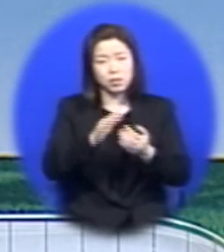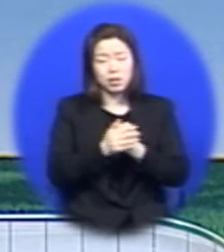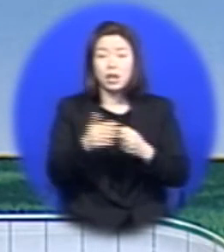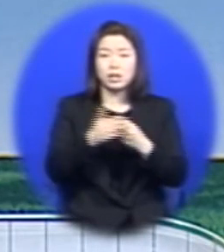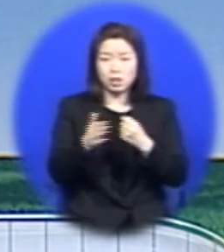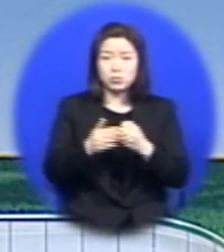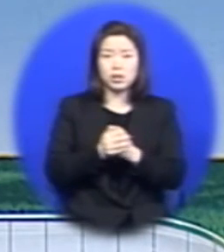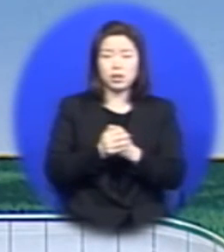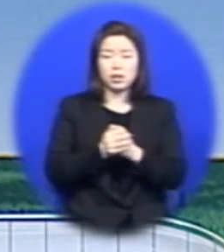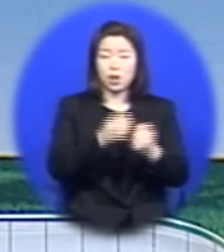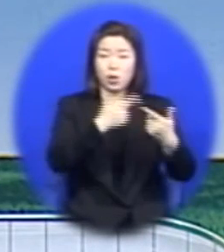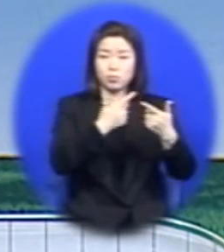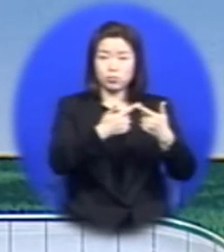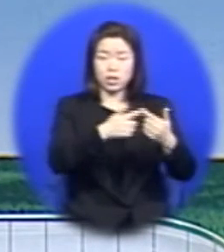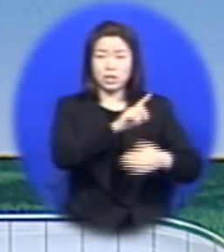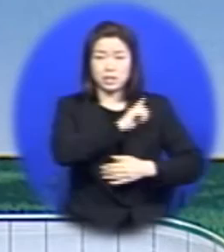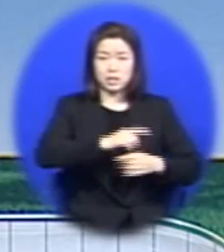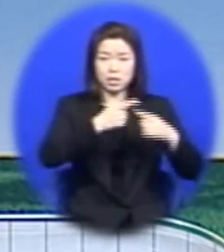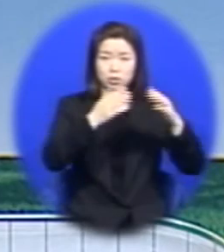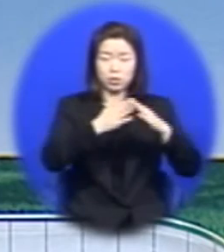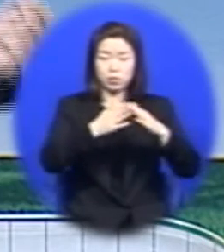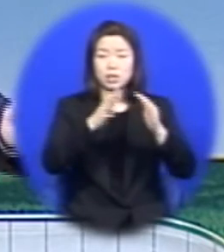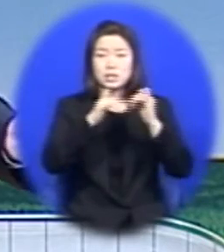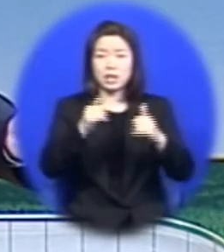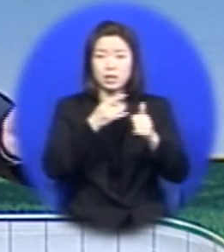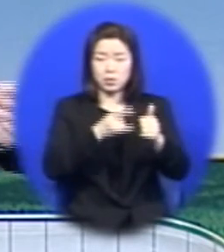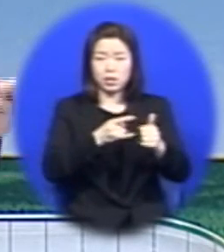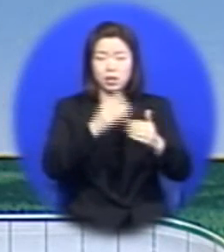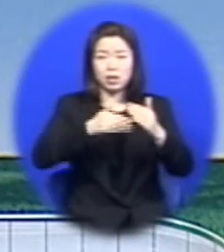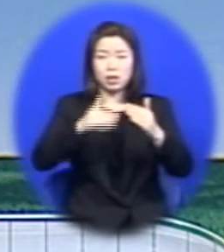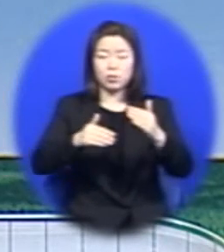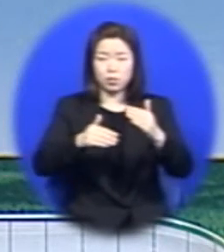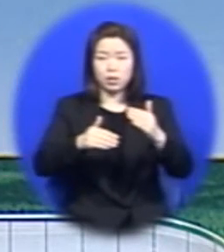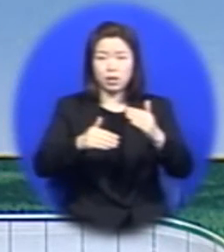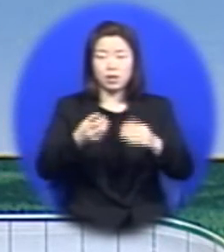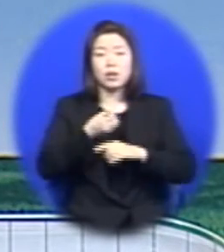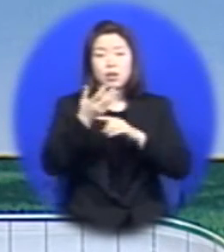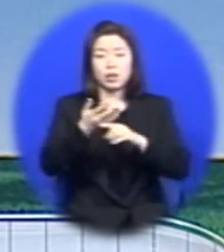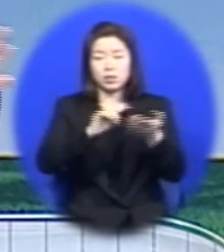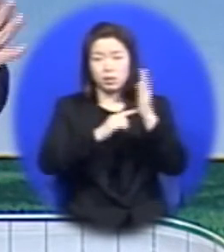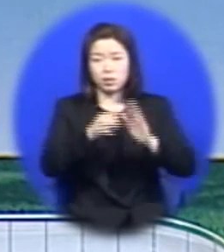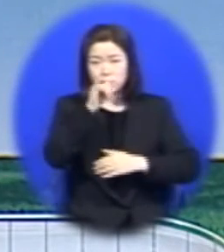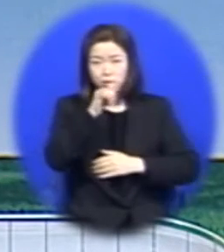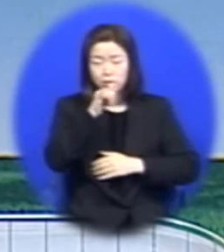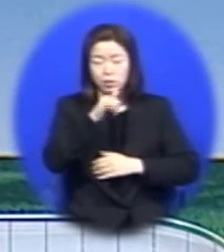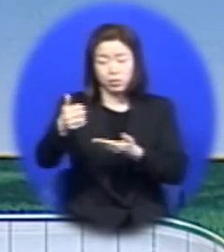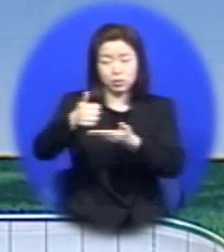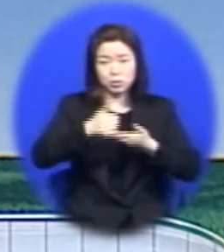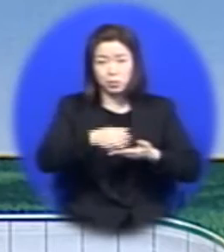그래서 부산제일교회 교인들에게 그냥 공개했어요. 그런 청빙이 왔는데 여러분들이 결정해